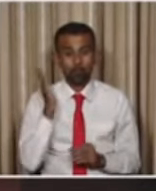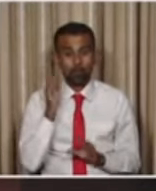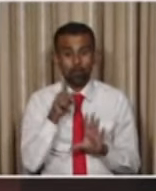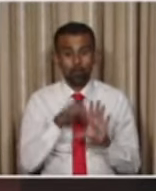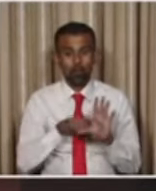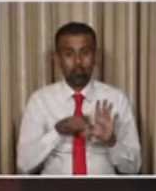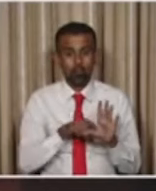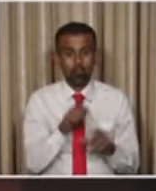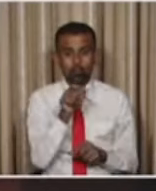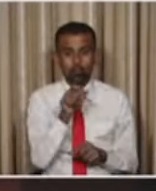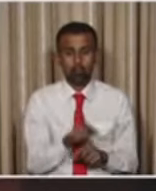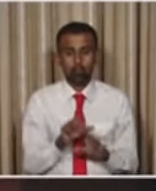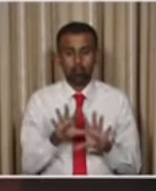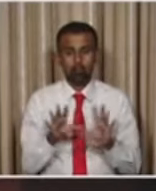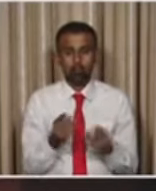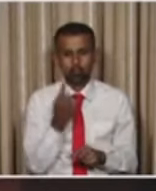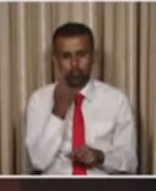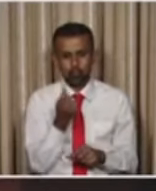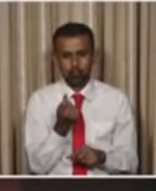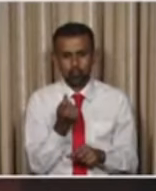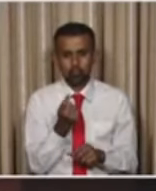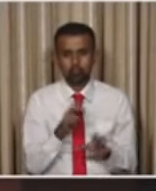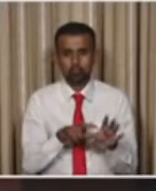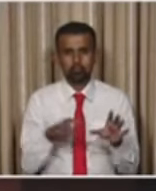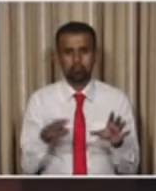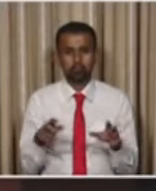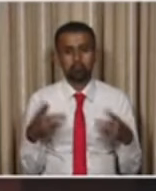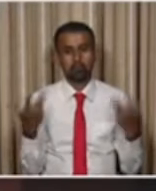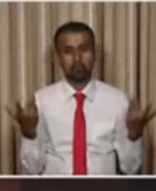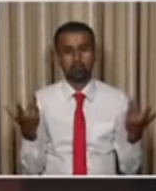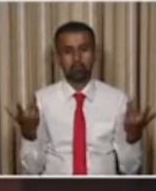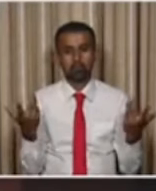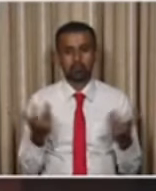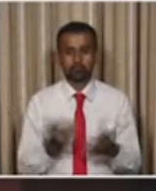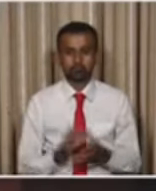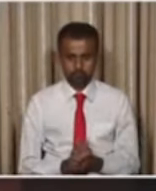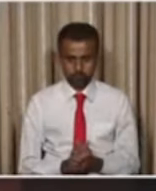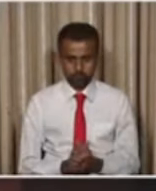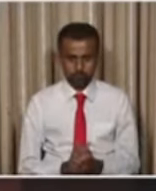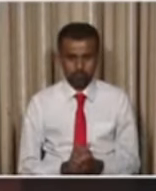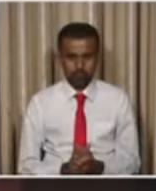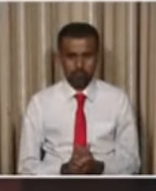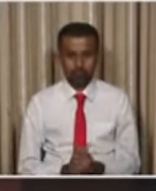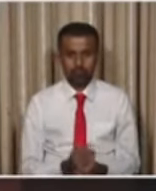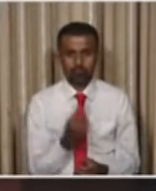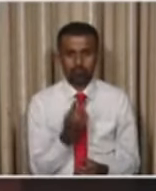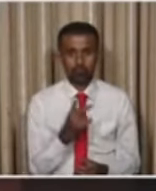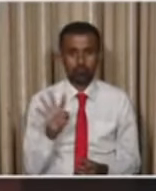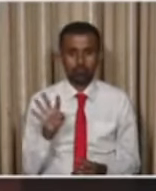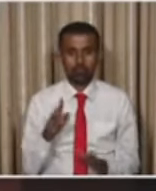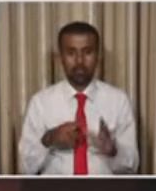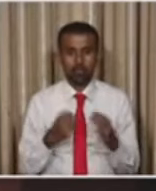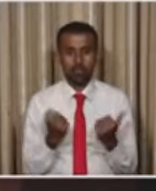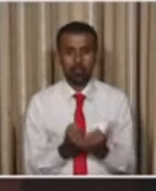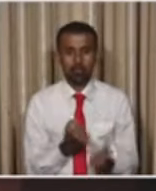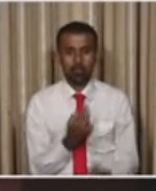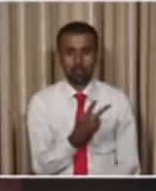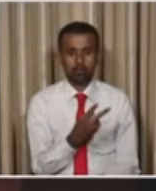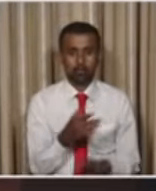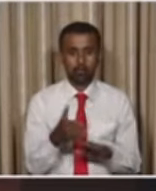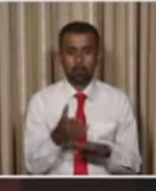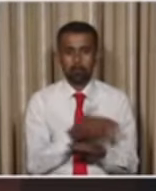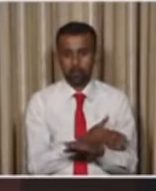ලද අයවලුන් හට මෙම පොදු සමාකාලය තුළින් ඉවත් වීමට නොහැකි වී තිබෙනවා. ඒ වගේම 2024 අප්‍රේල් 2 දිනට